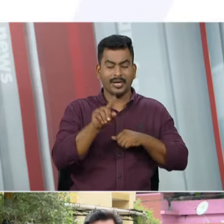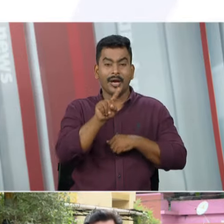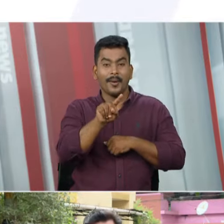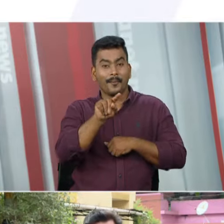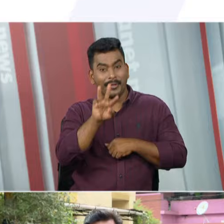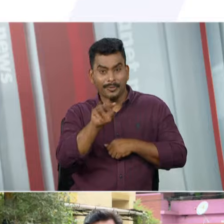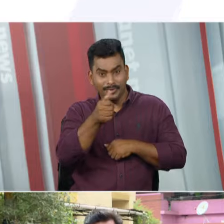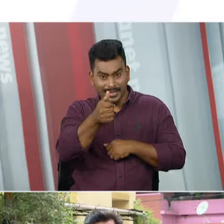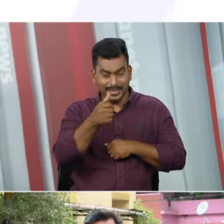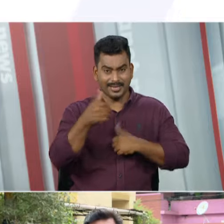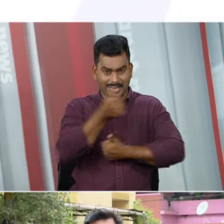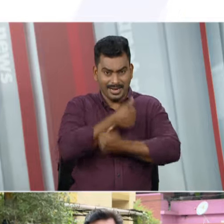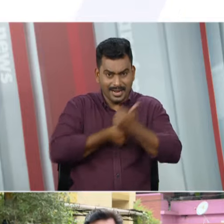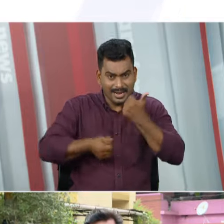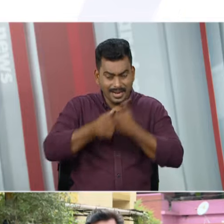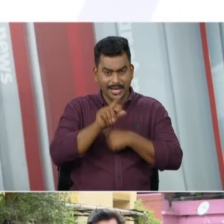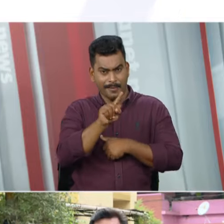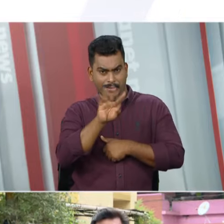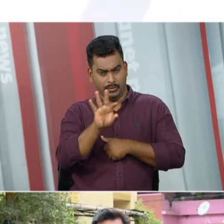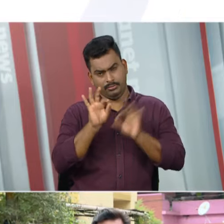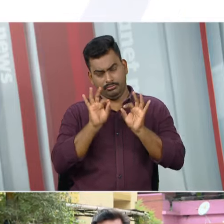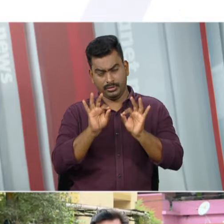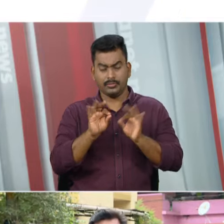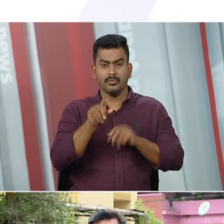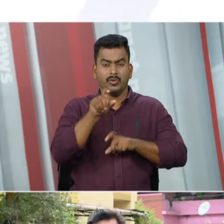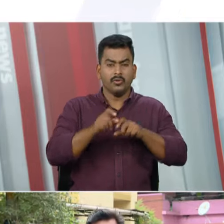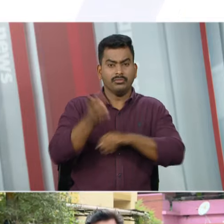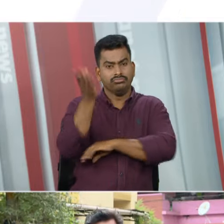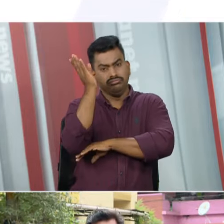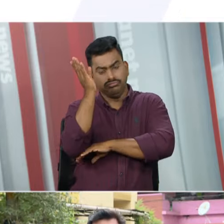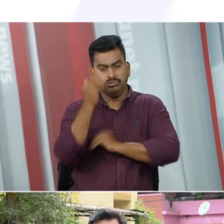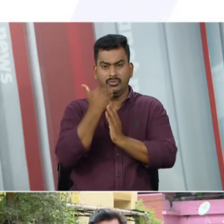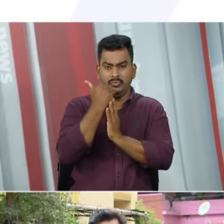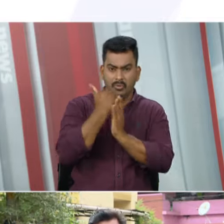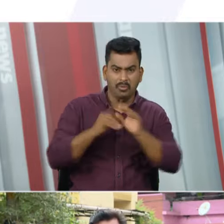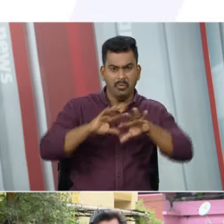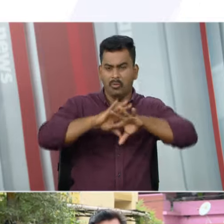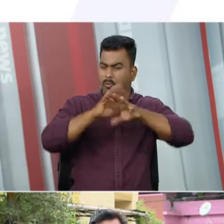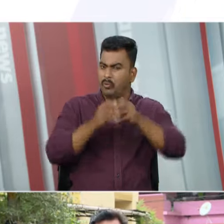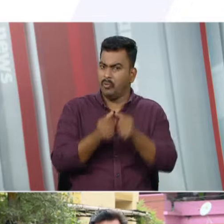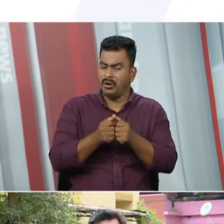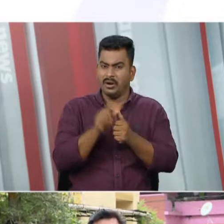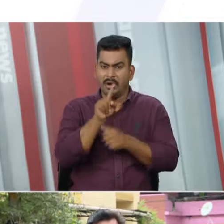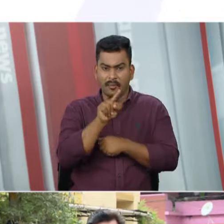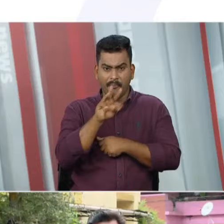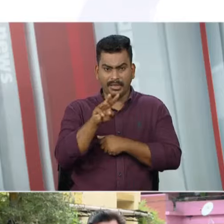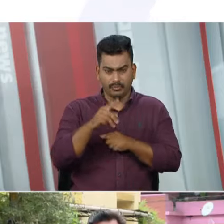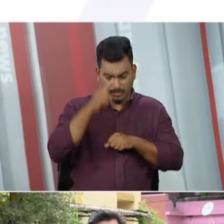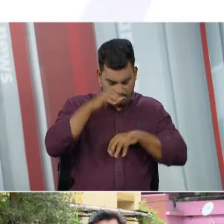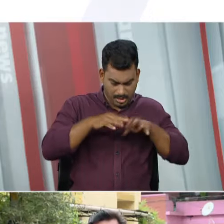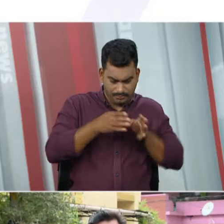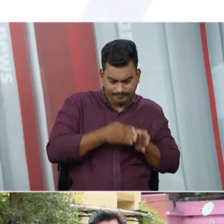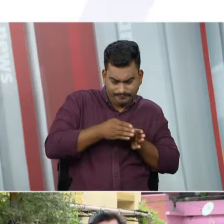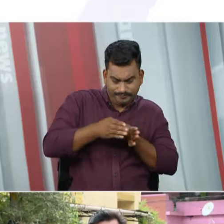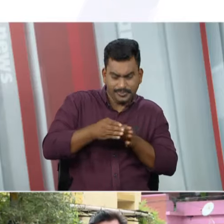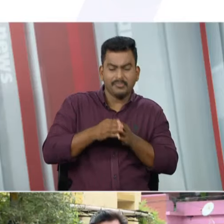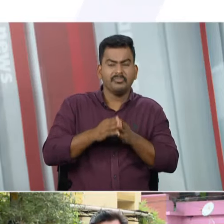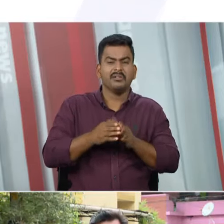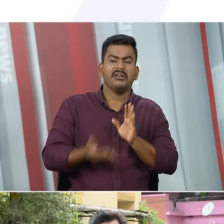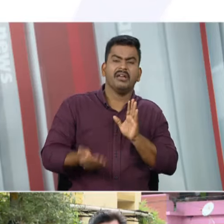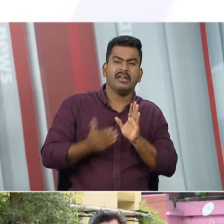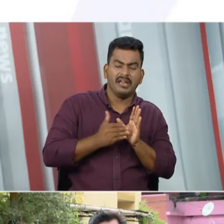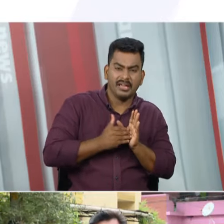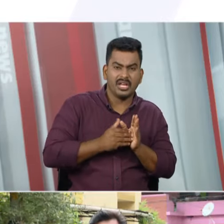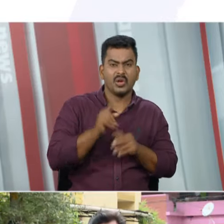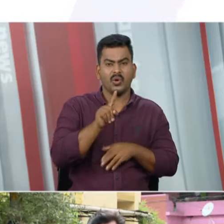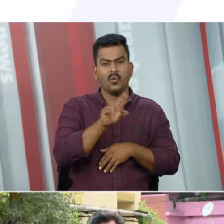എന്ന നിലയിലേക്ക് പോവുകയാണ്, ചൂടേറി വരുന്നു. മാത്രമല്ല പ്രചരണം അതിൻ്റെ രീതി അതെല്ലാം നിശ്ചയിച്ചു വെച്ചിരുന്നത് ഈ ഡേറ്റിന് അനുസരിച്ചാണ്. ഇനിയിപ്പോൾ ഇതെല്ലാം തന്നെ വീണ്ടും